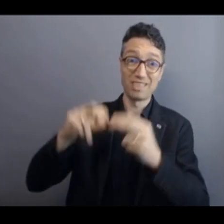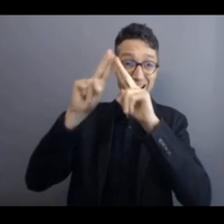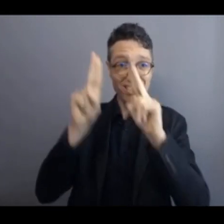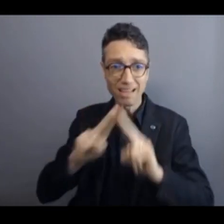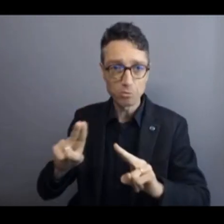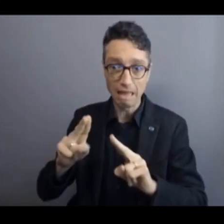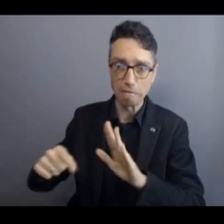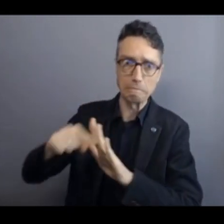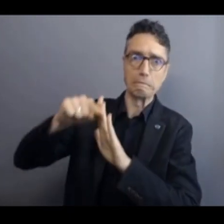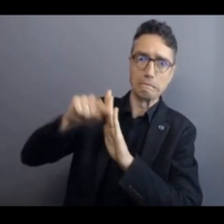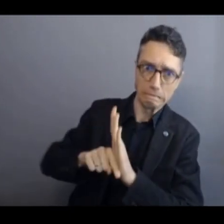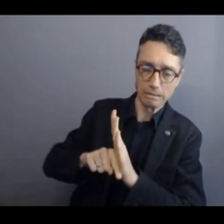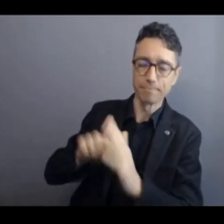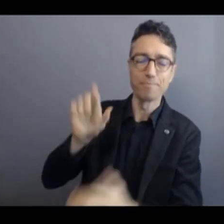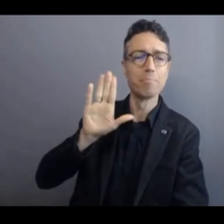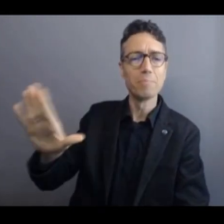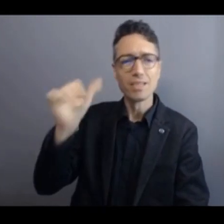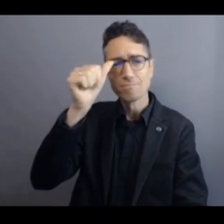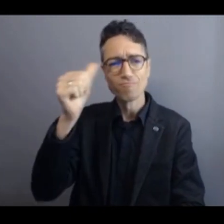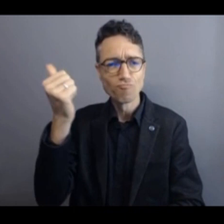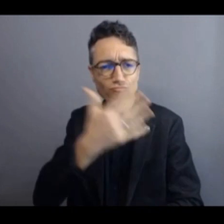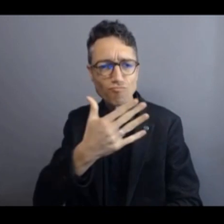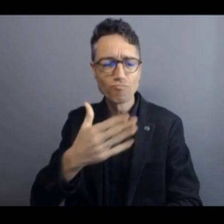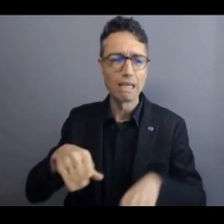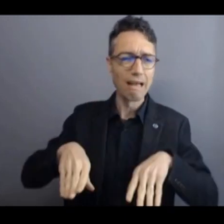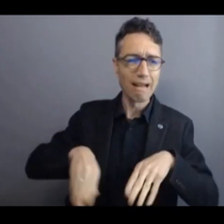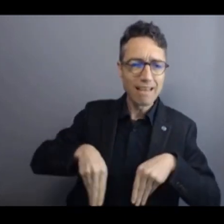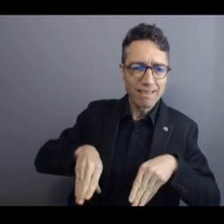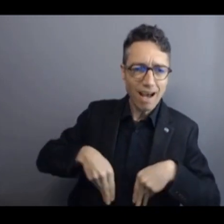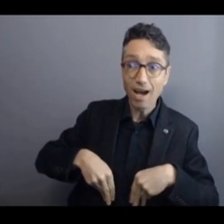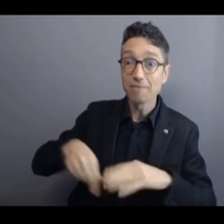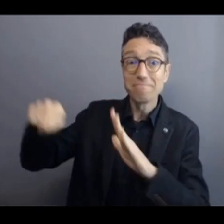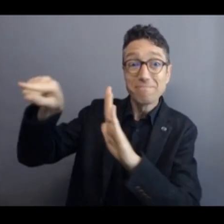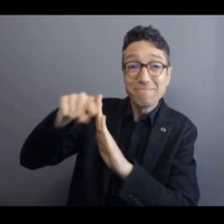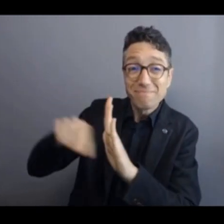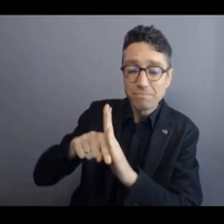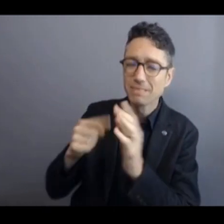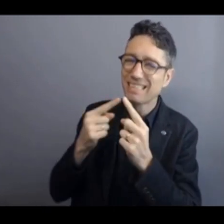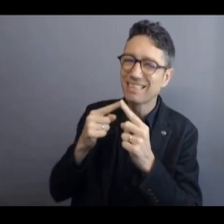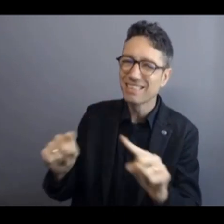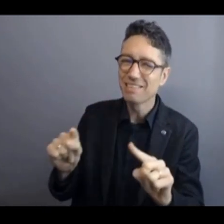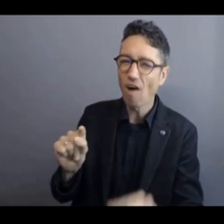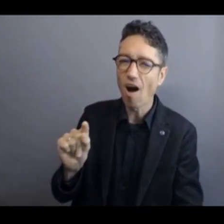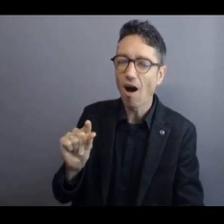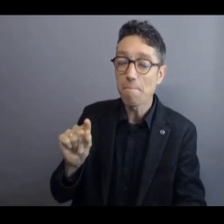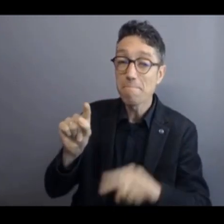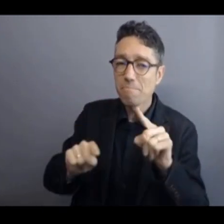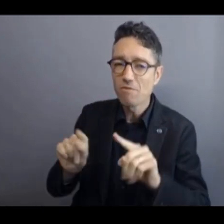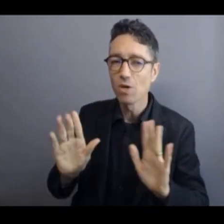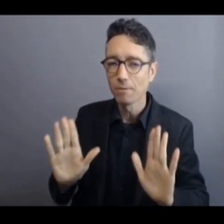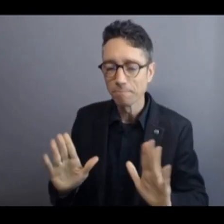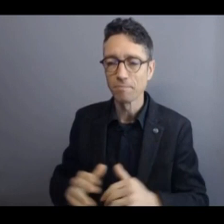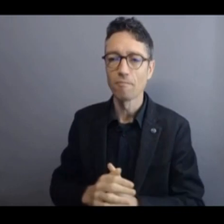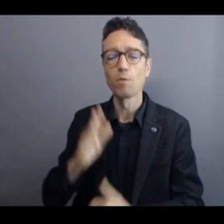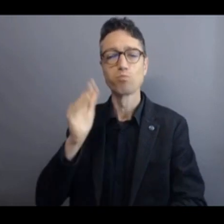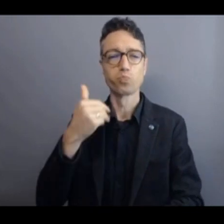par exemple, les règles peuvent être un peu différentes. Donc c'est un travail continu en permanence de